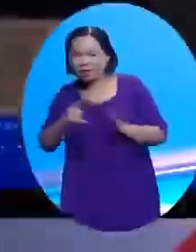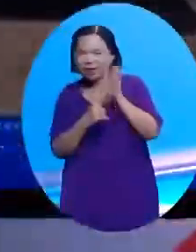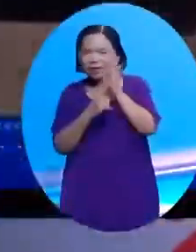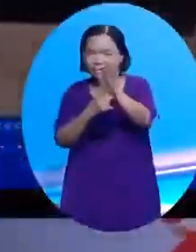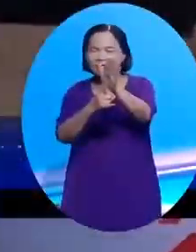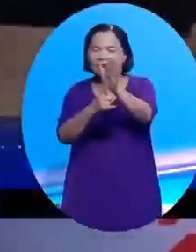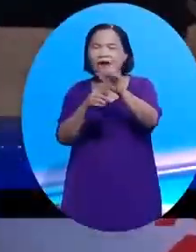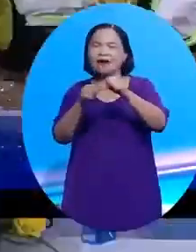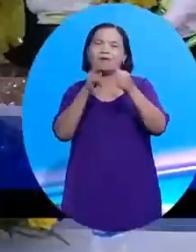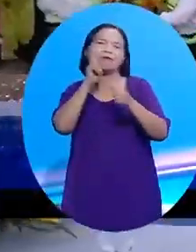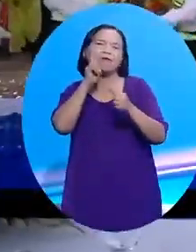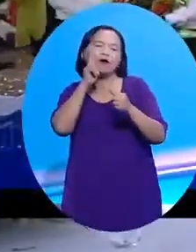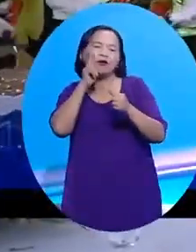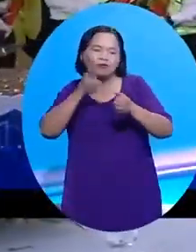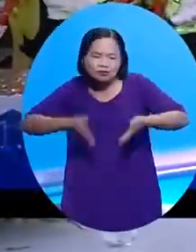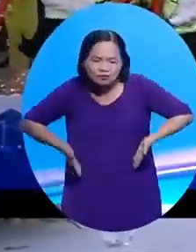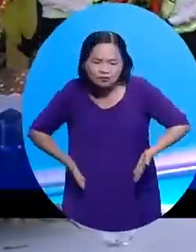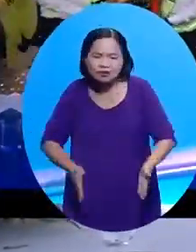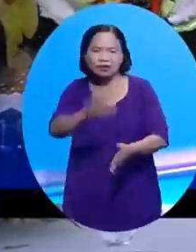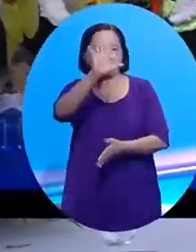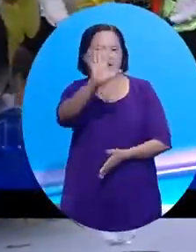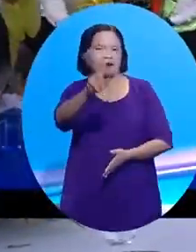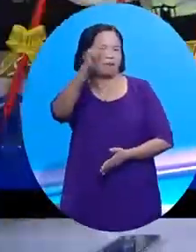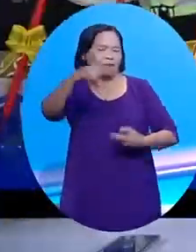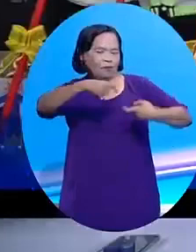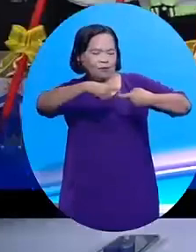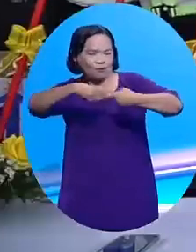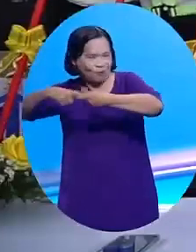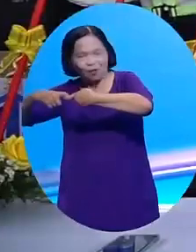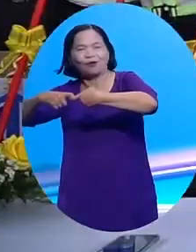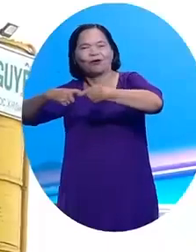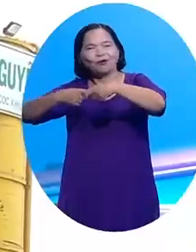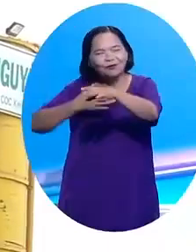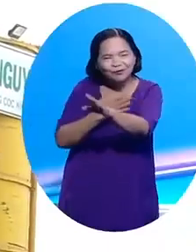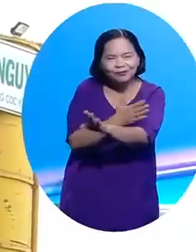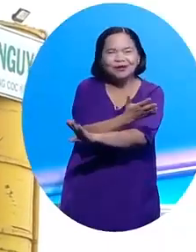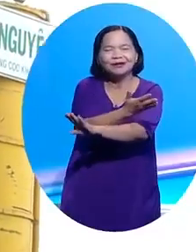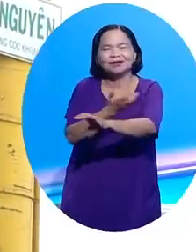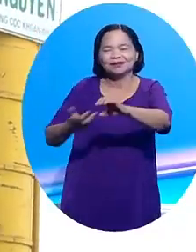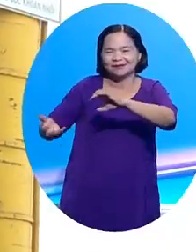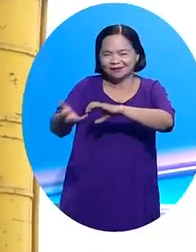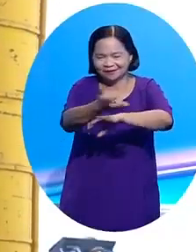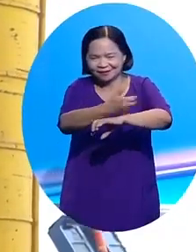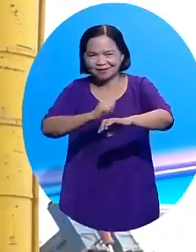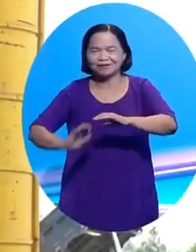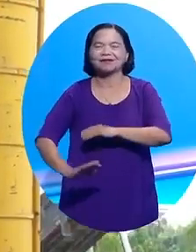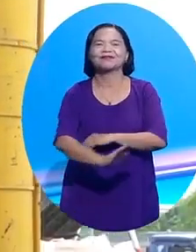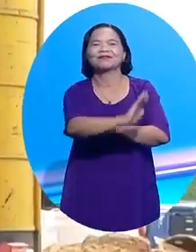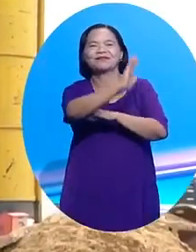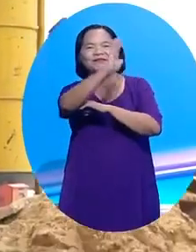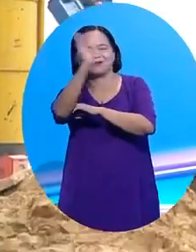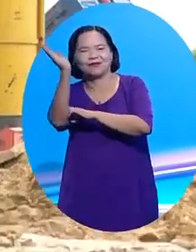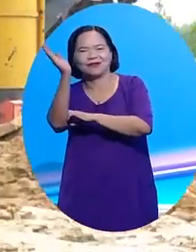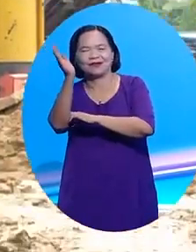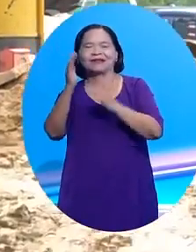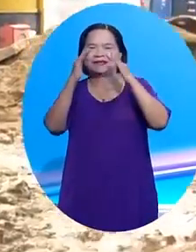đầu Việt Nam, ngay mặt tiền quốc lộ 51, cửa ngõ kết nối giao thương liên vùng và với các nước trên thế giới, được phát triển theo mô hình phức hợp thương mại